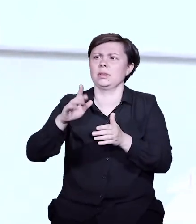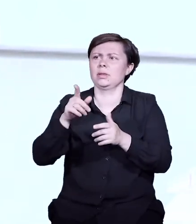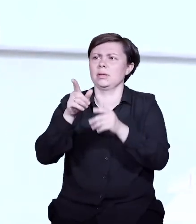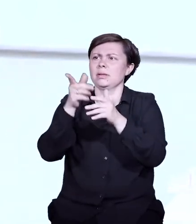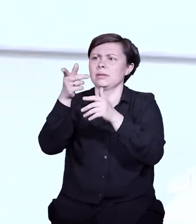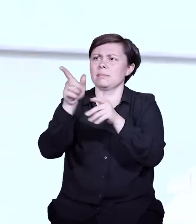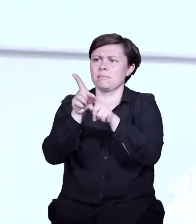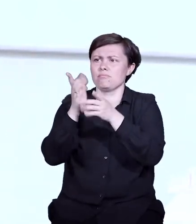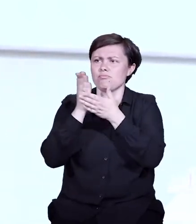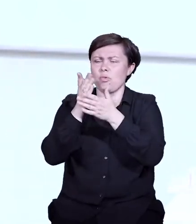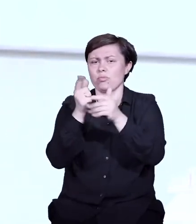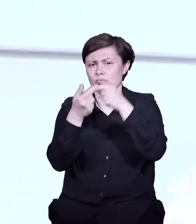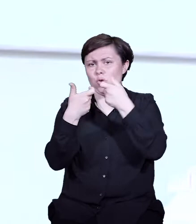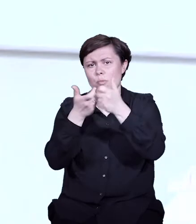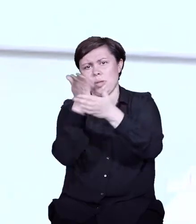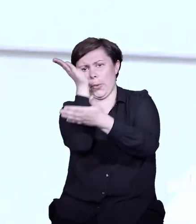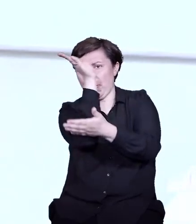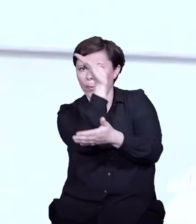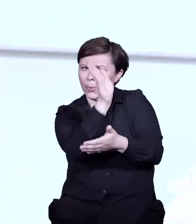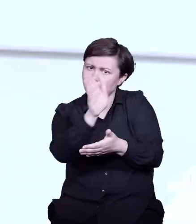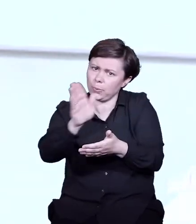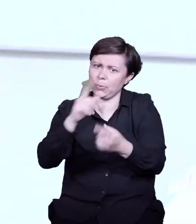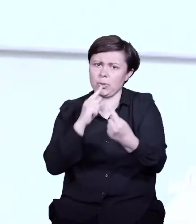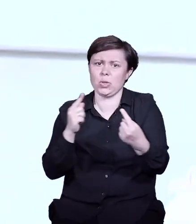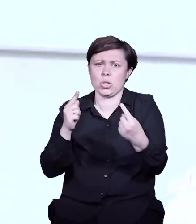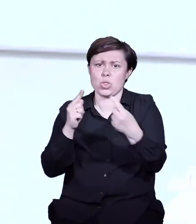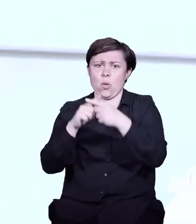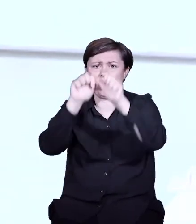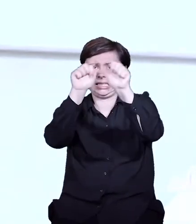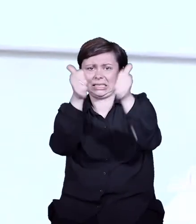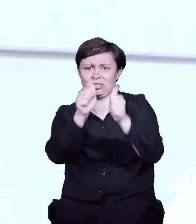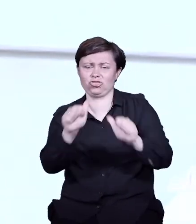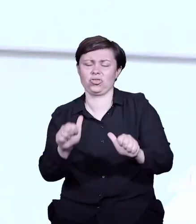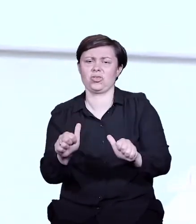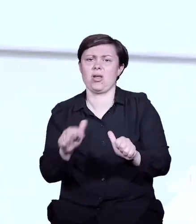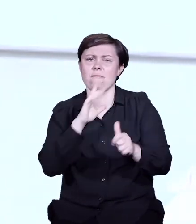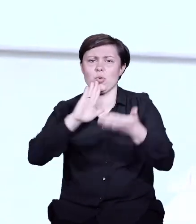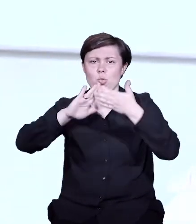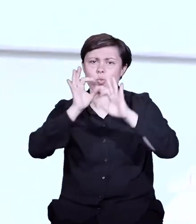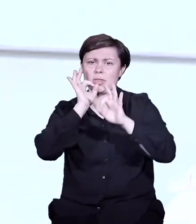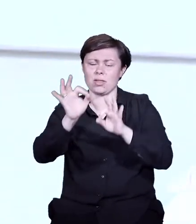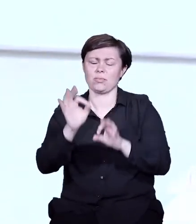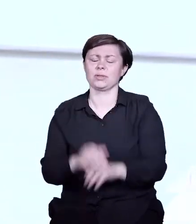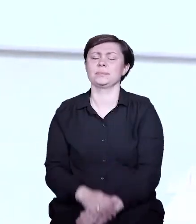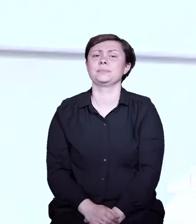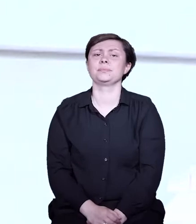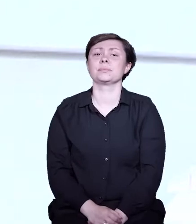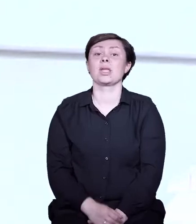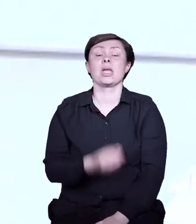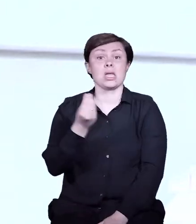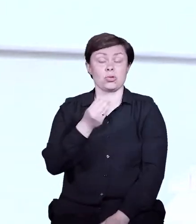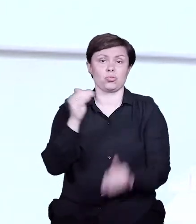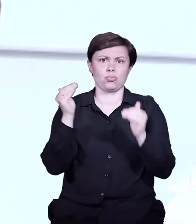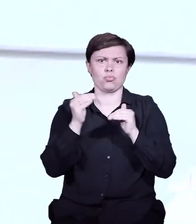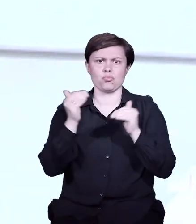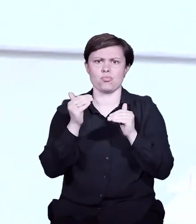tutaj przez zagięcie, dopasowanie kształtu do akurat takiego układu. Oczywiście potem można